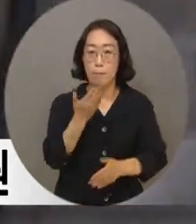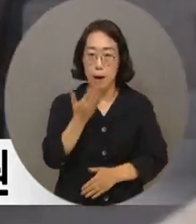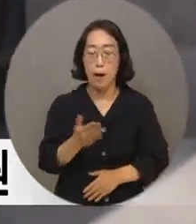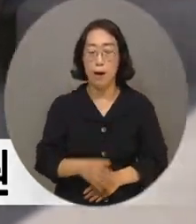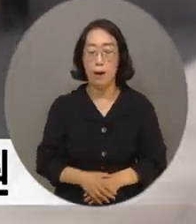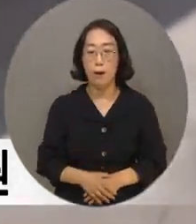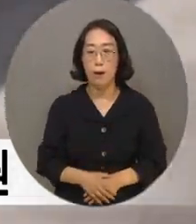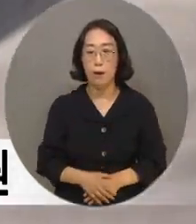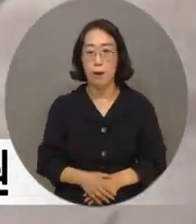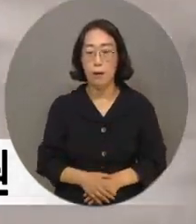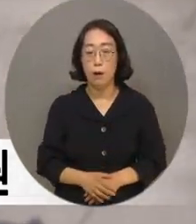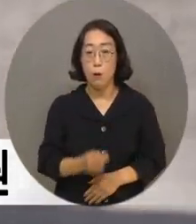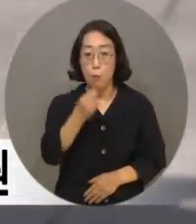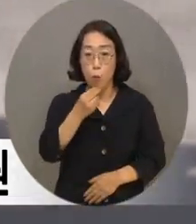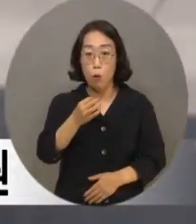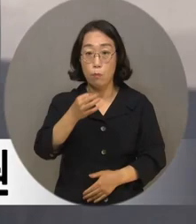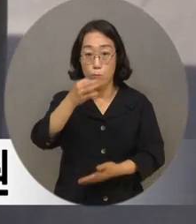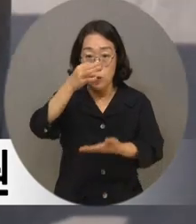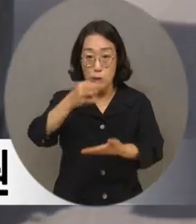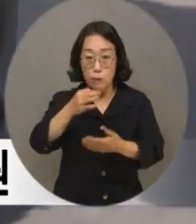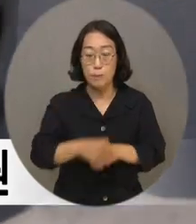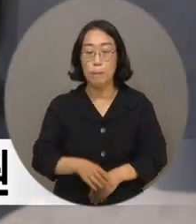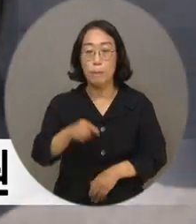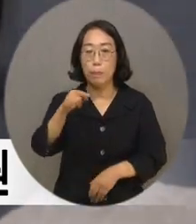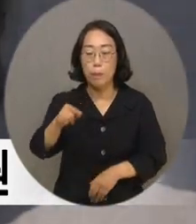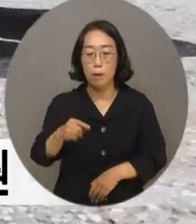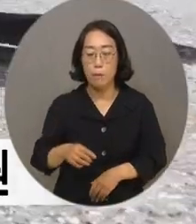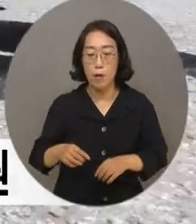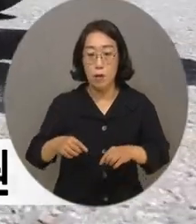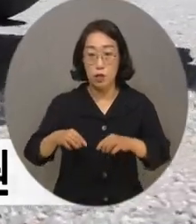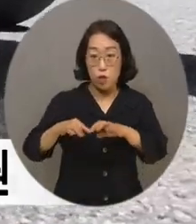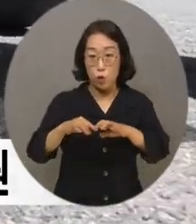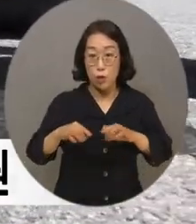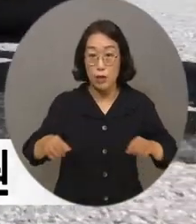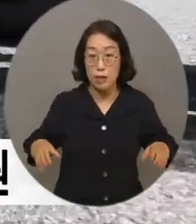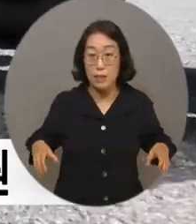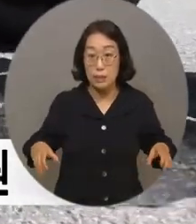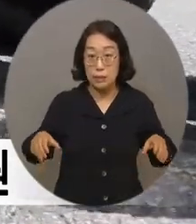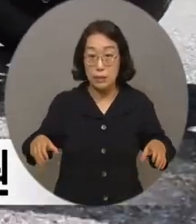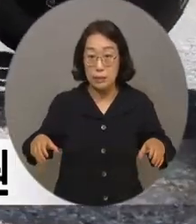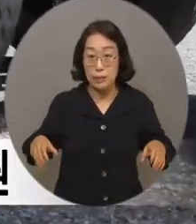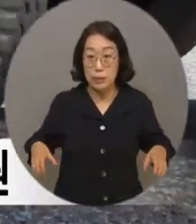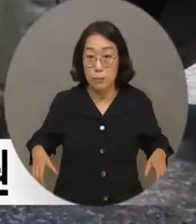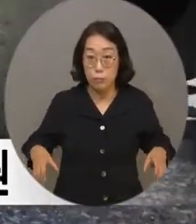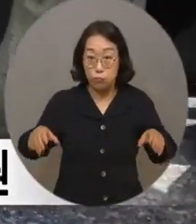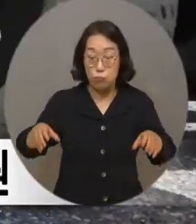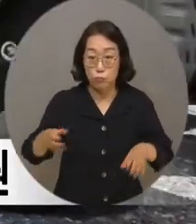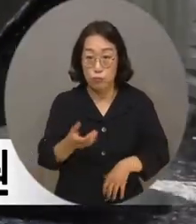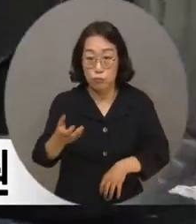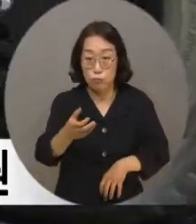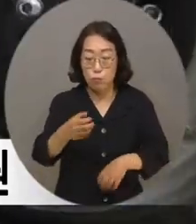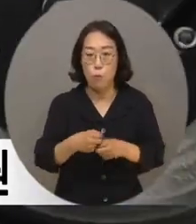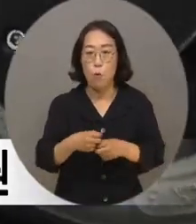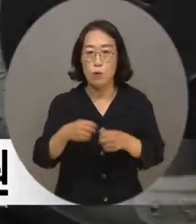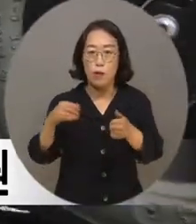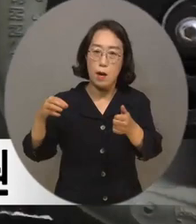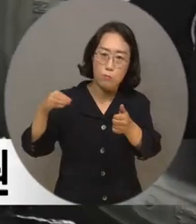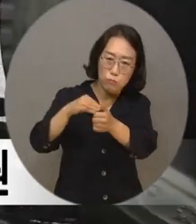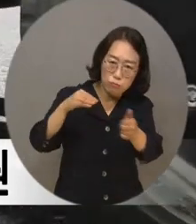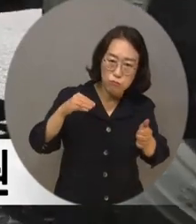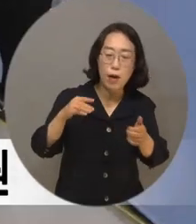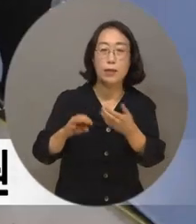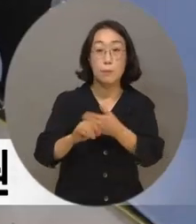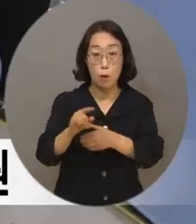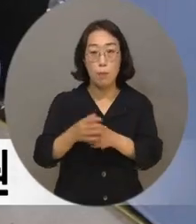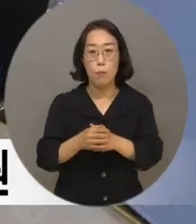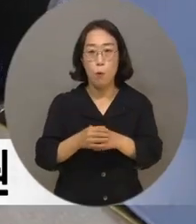있습니다. 보험금은 전동 보조기기 운행 중 보행자나 자동차 등의 대인, 대물 피해를 주는 사고를 냈을 때